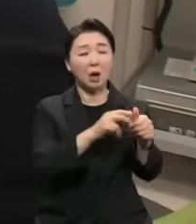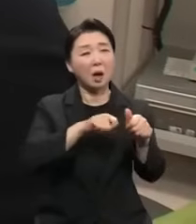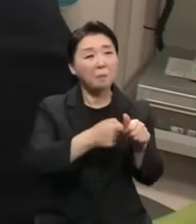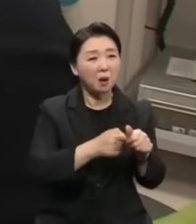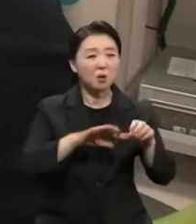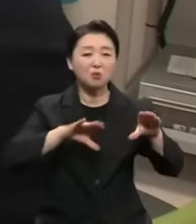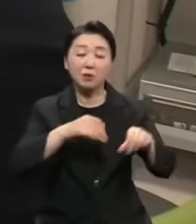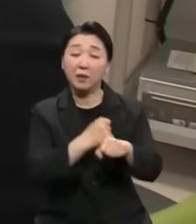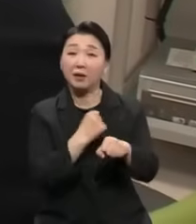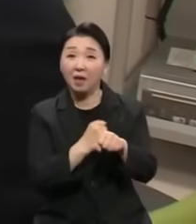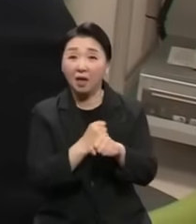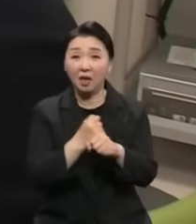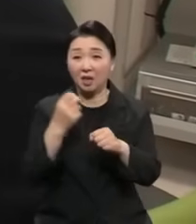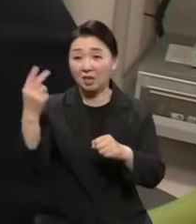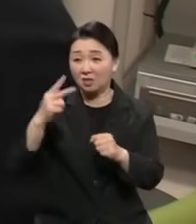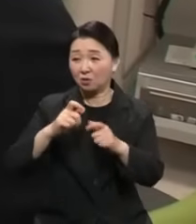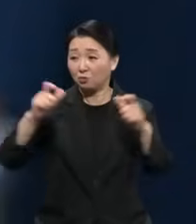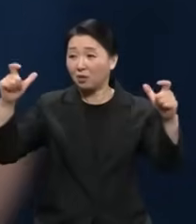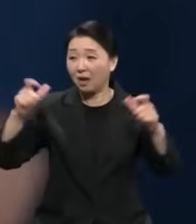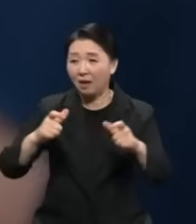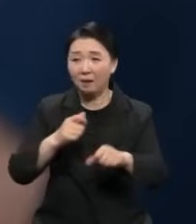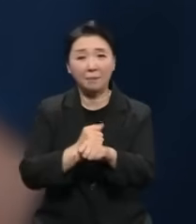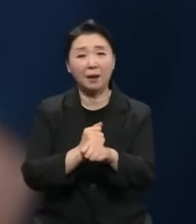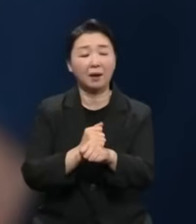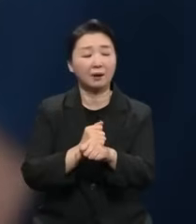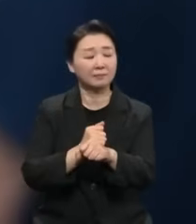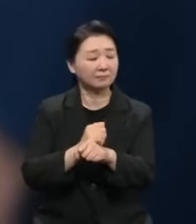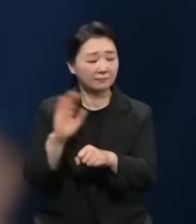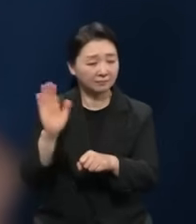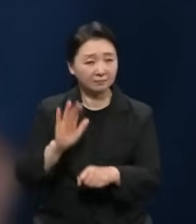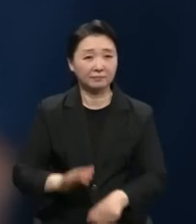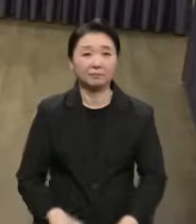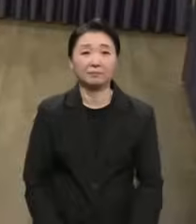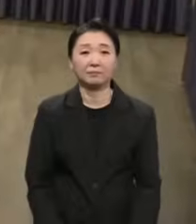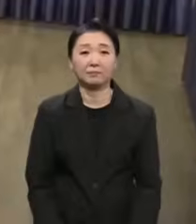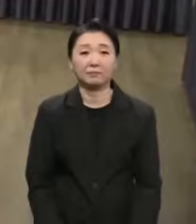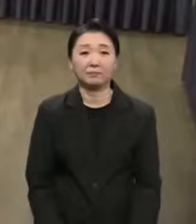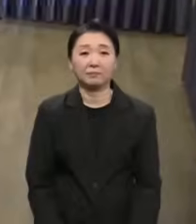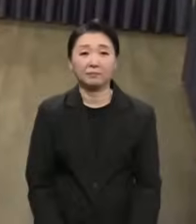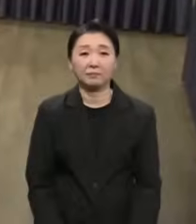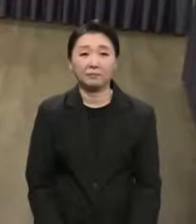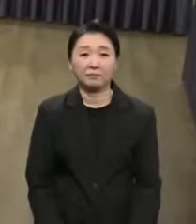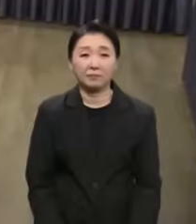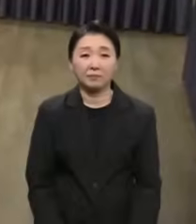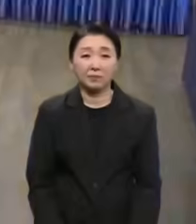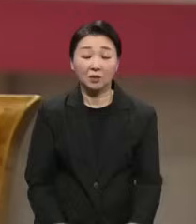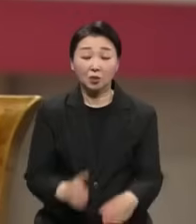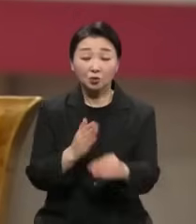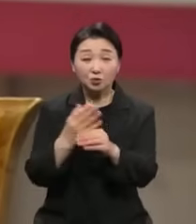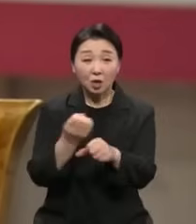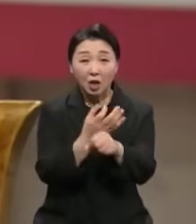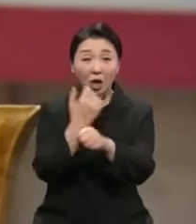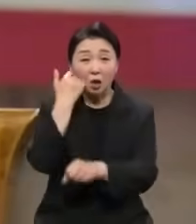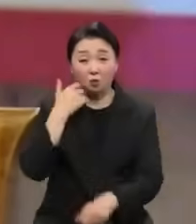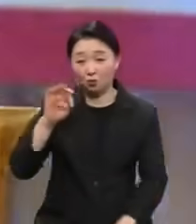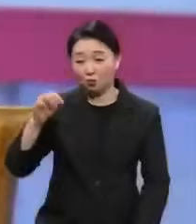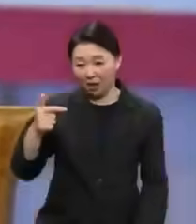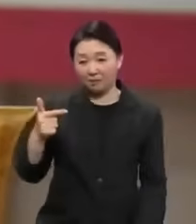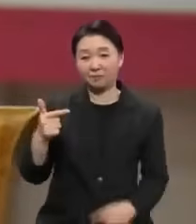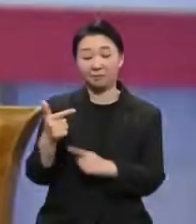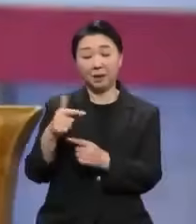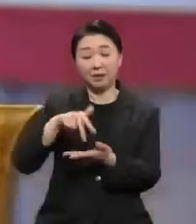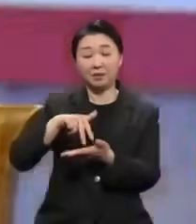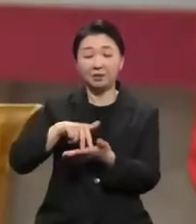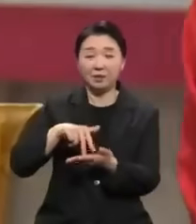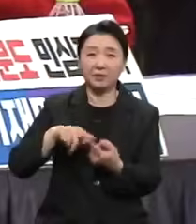취지이지 증원 숫자를 유연하게 할 생각은 전혀 없다는 겁니다. 중재에 나선 한동훈 국민의힘 비대위원장도 이